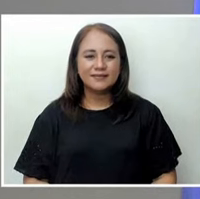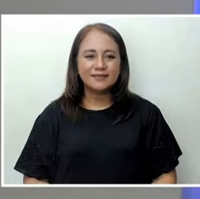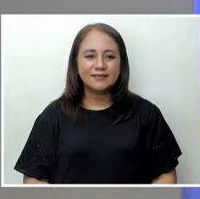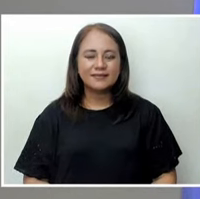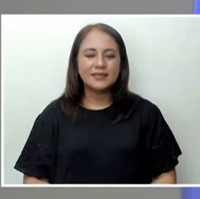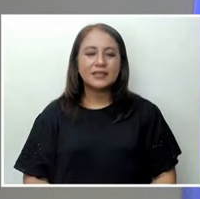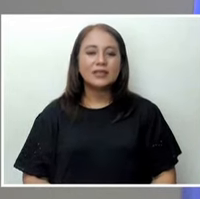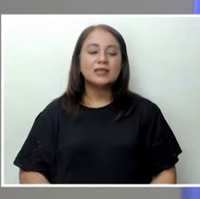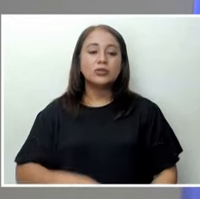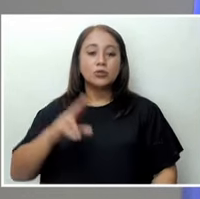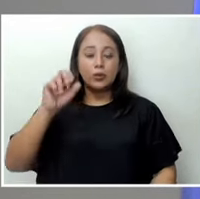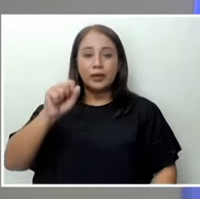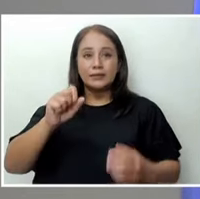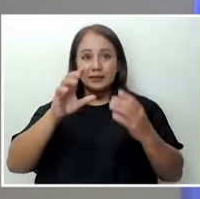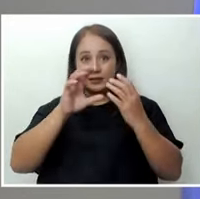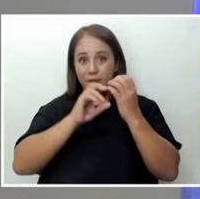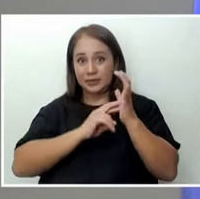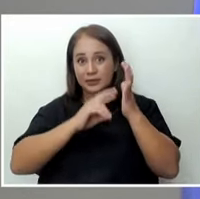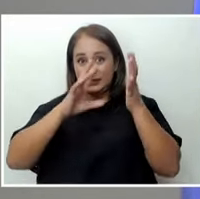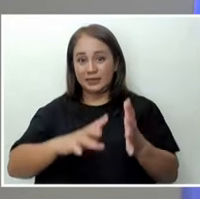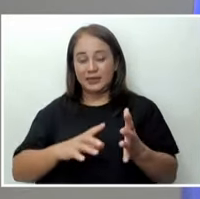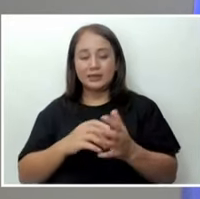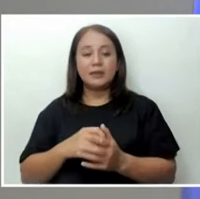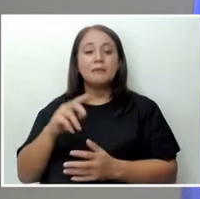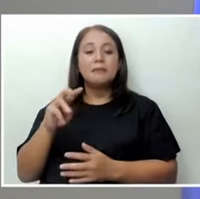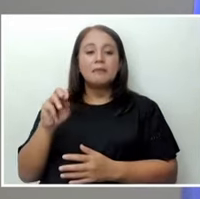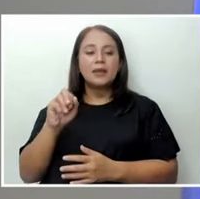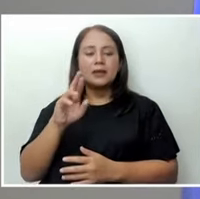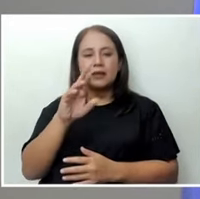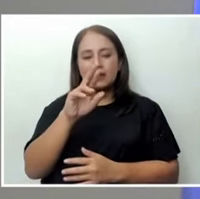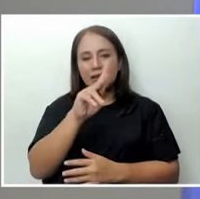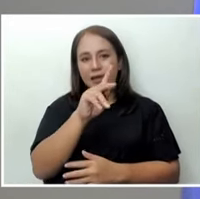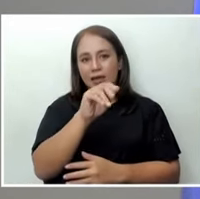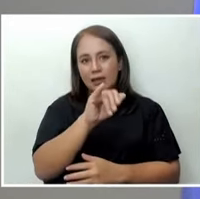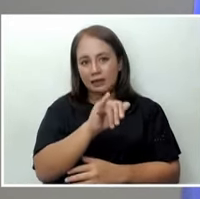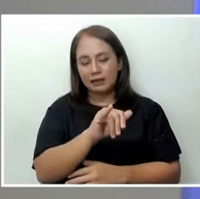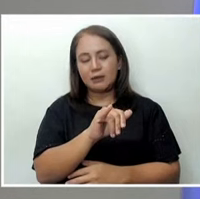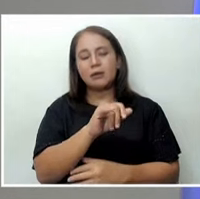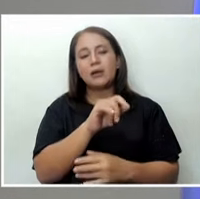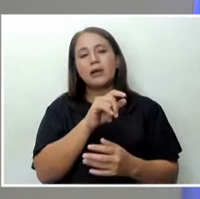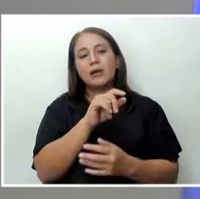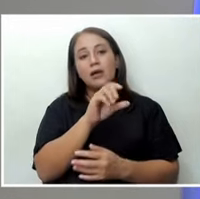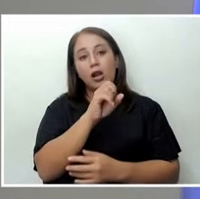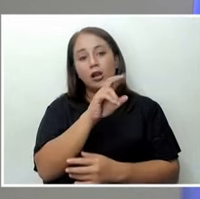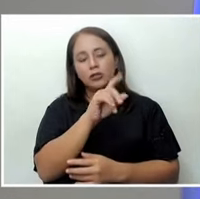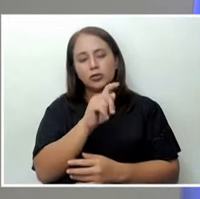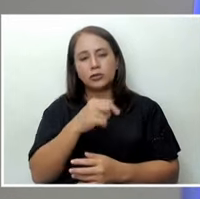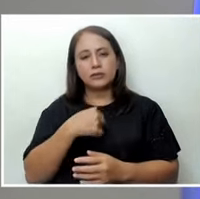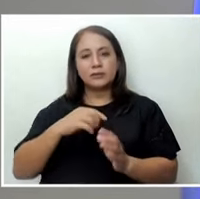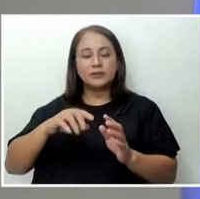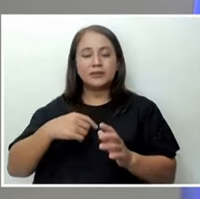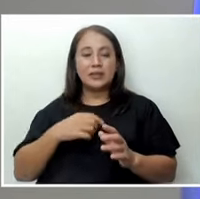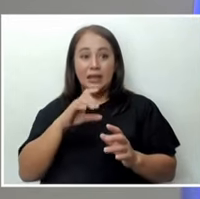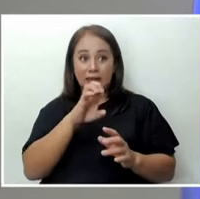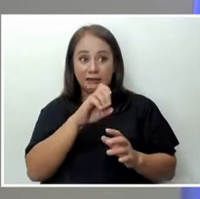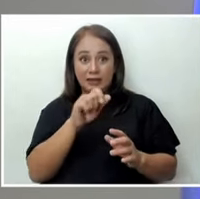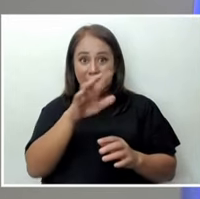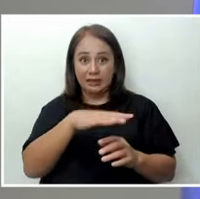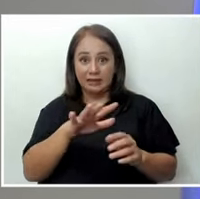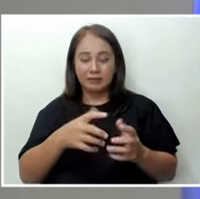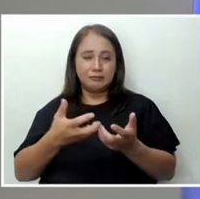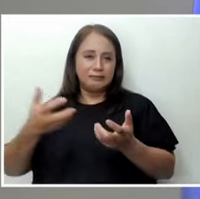Tiniyak ni U.S. Ambassador Mary Kay Carlson na walang karapatan ang Estados Unidos sa EDSA sites at mananatili